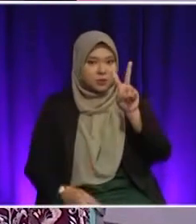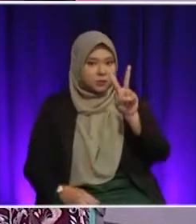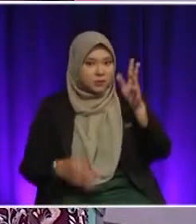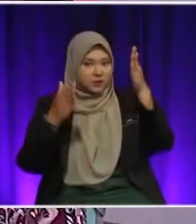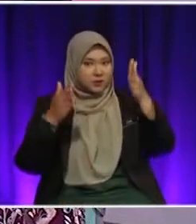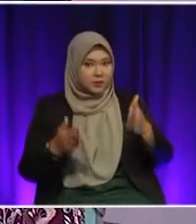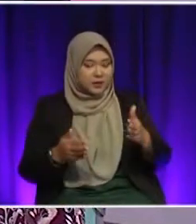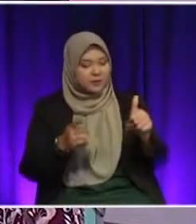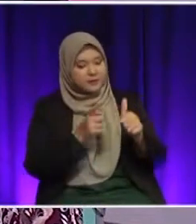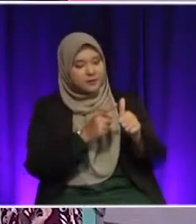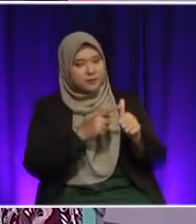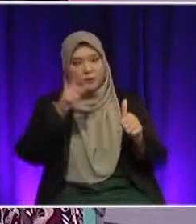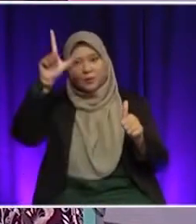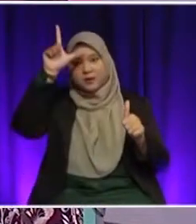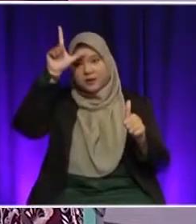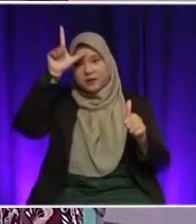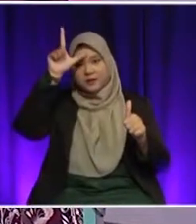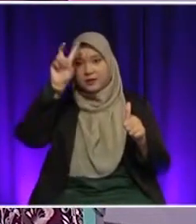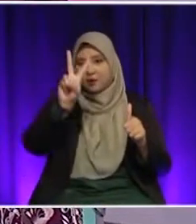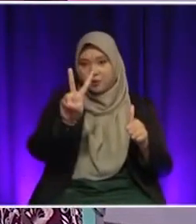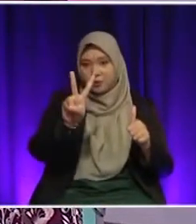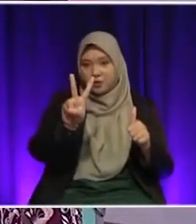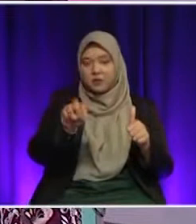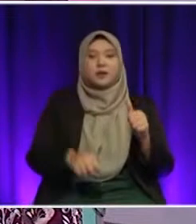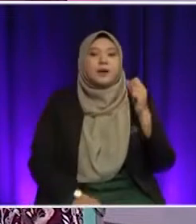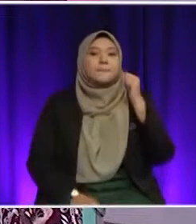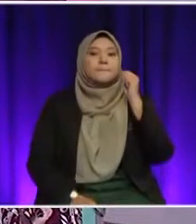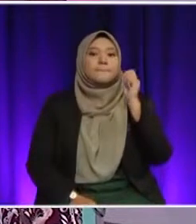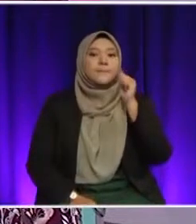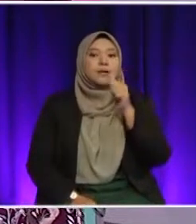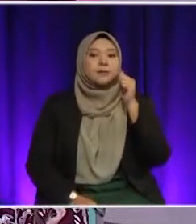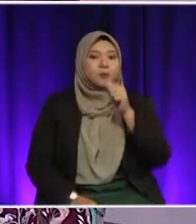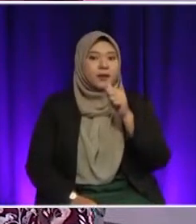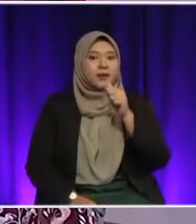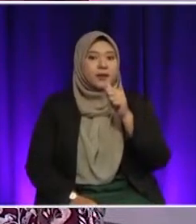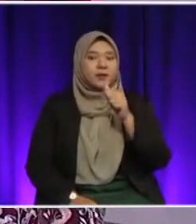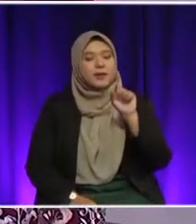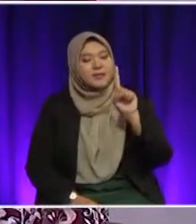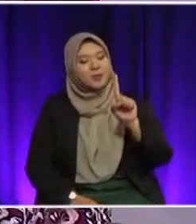sistem pembiakan yang kita akan pelajari ini adalah sistem pembiakan manusia